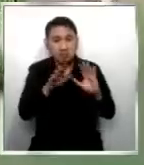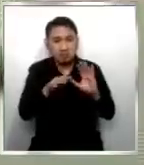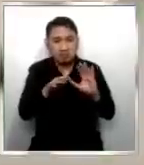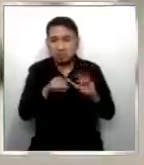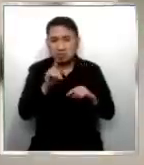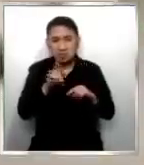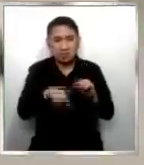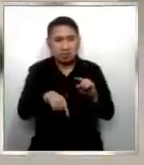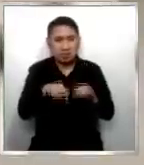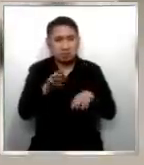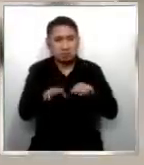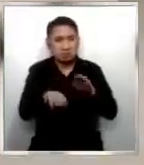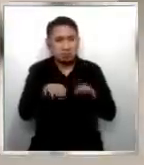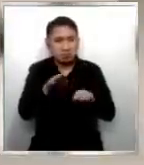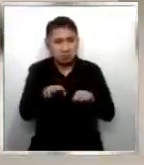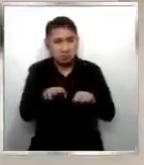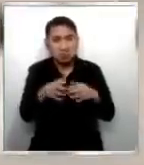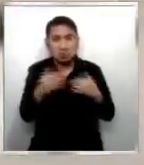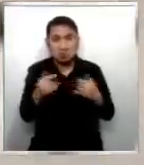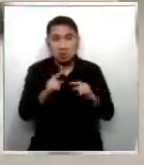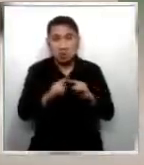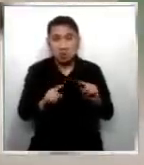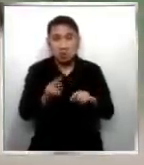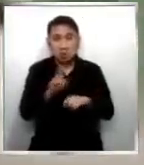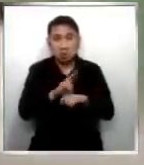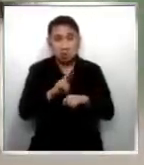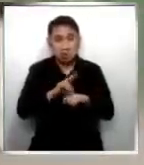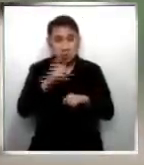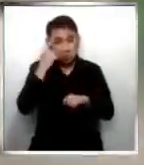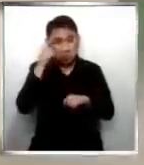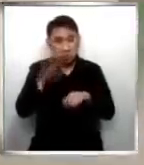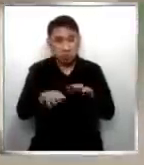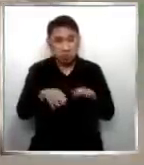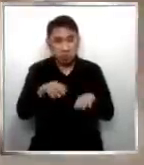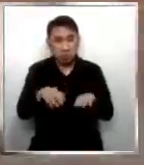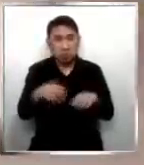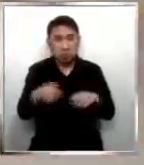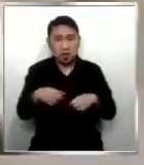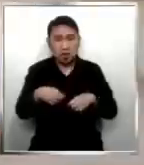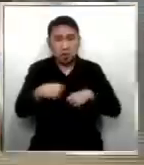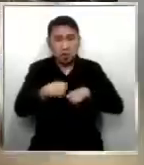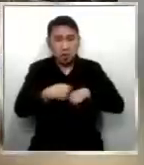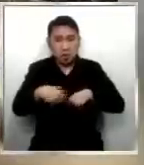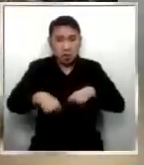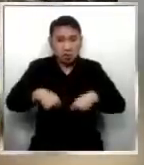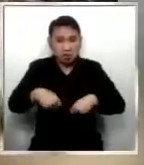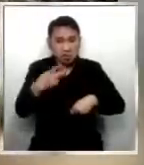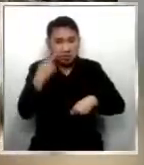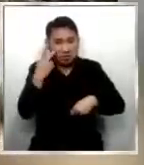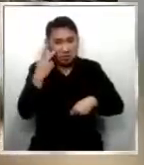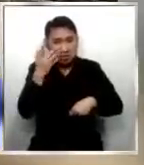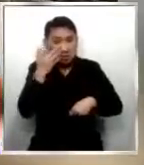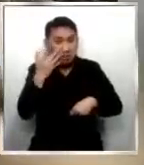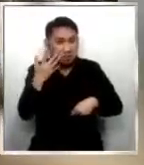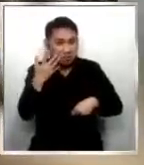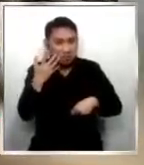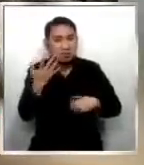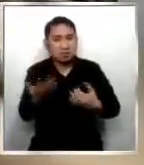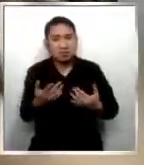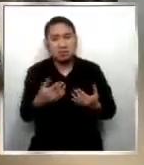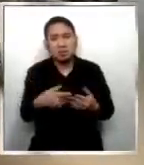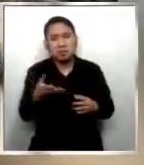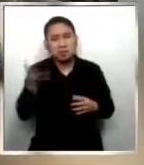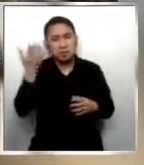maayos. Tanging gamit niya sa paglalakad, mga kamay at tuhod na nangingitim na. Simulat bata ko pa,